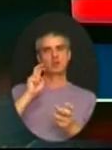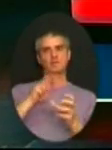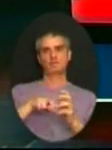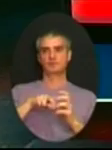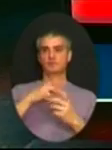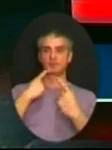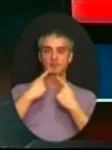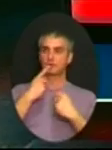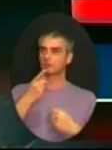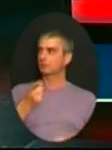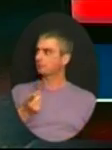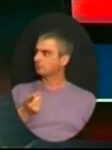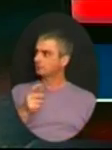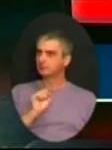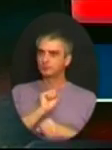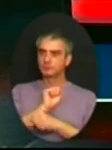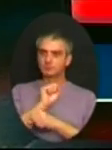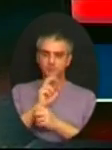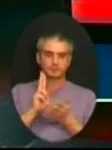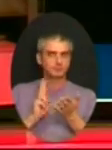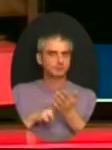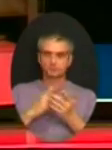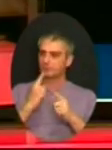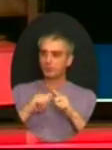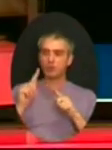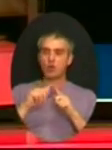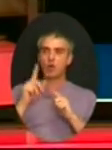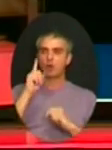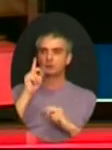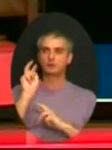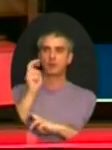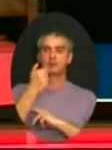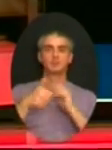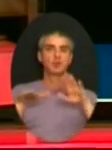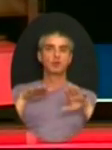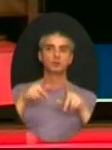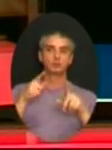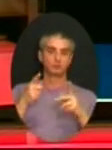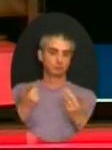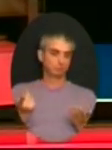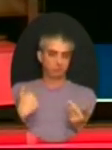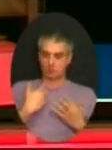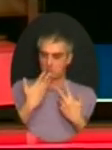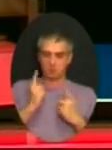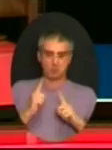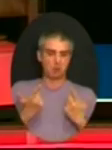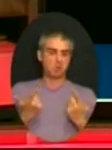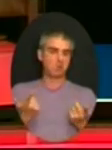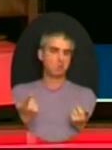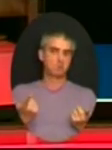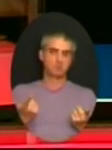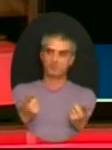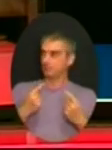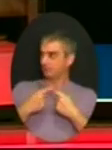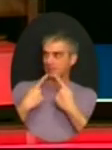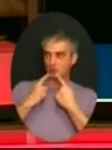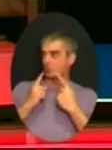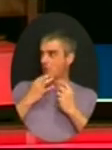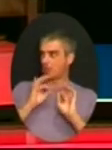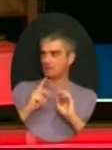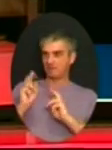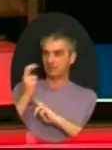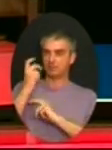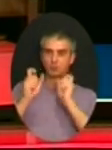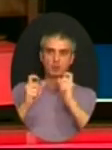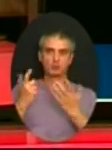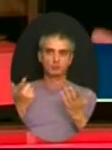כל הדיון. צריך להגיד, האופוזיציה זכאית בכל חודש לזמן את ראש הממשלה, משום מה, לא ברור לי למה, אפרופו דיונים לא לגיטימיים וזימונים